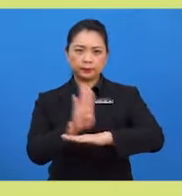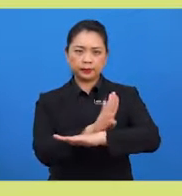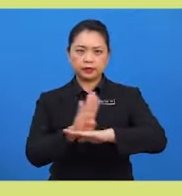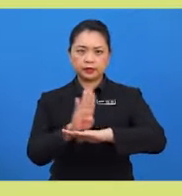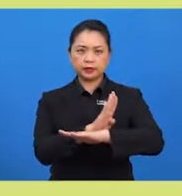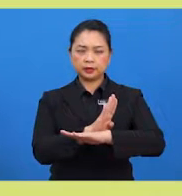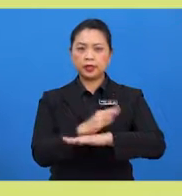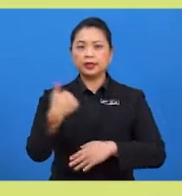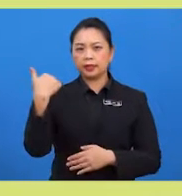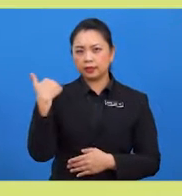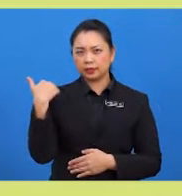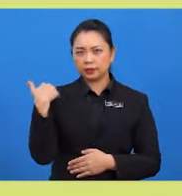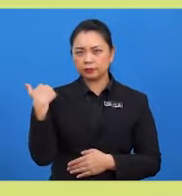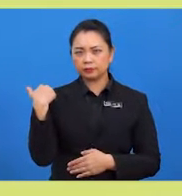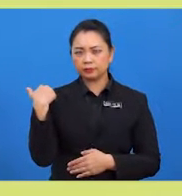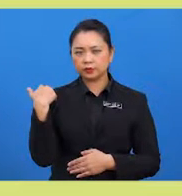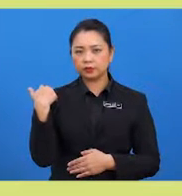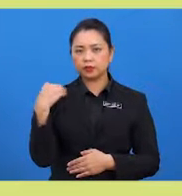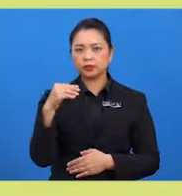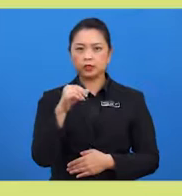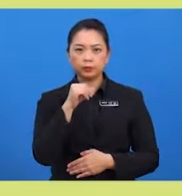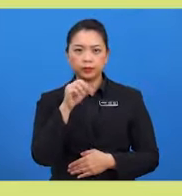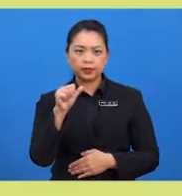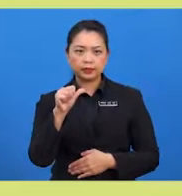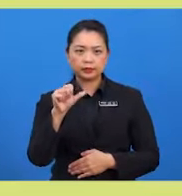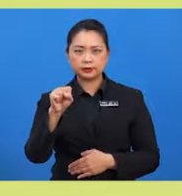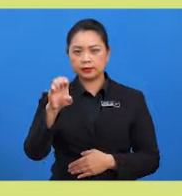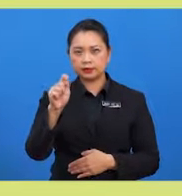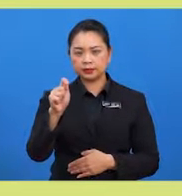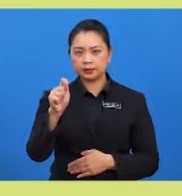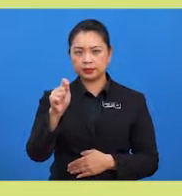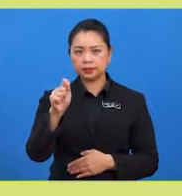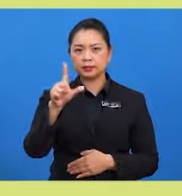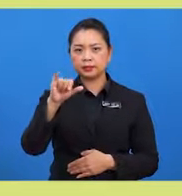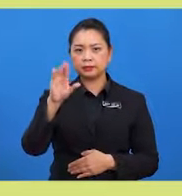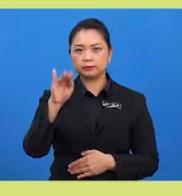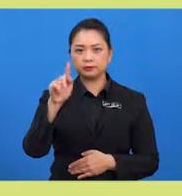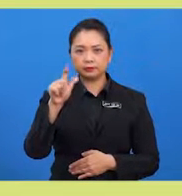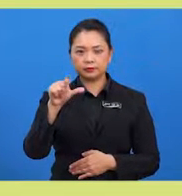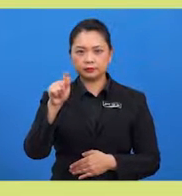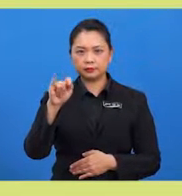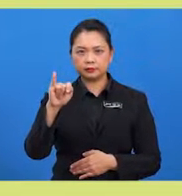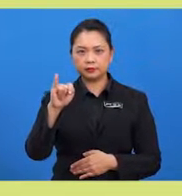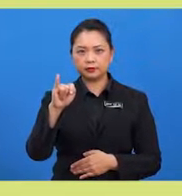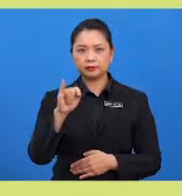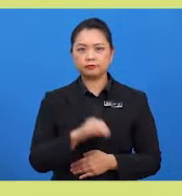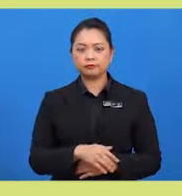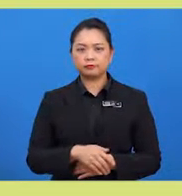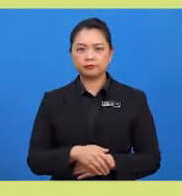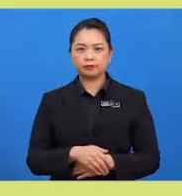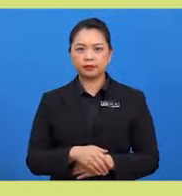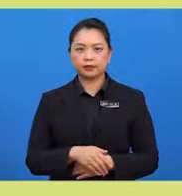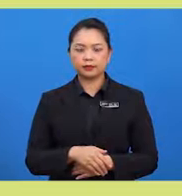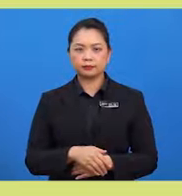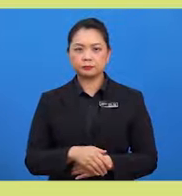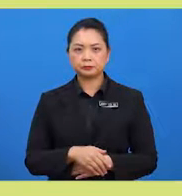yang terdiri daripada aset, liability dan equity pemilik perniagaan.